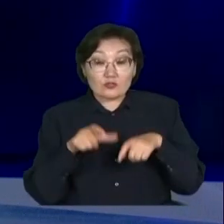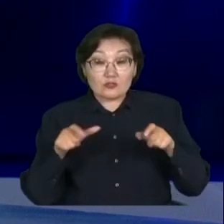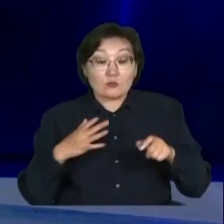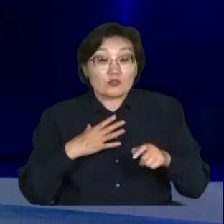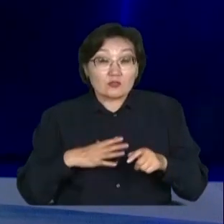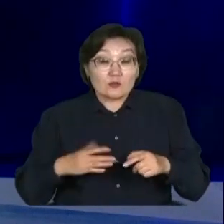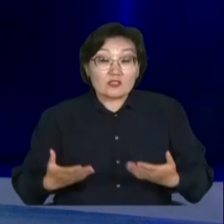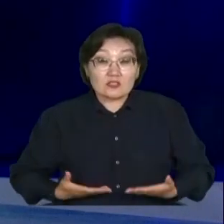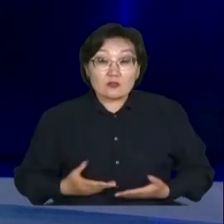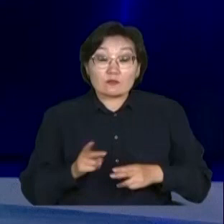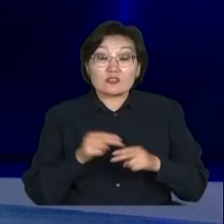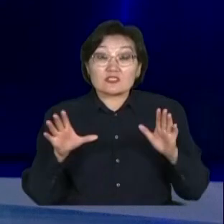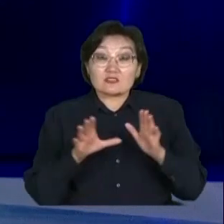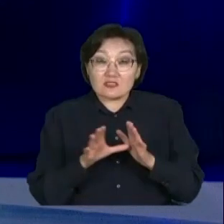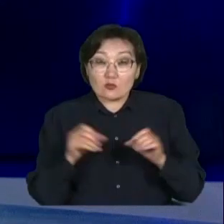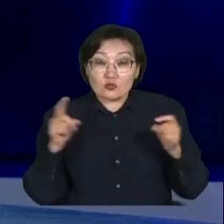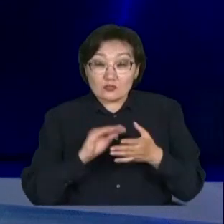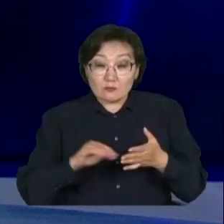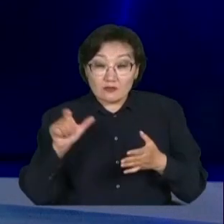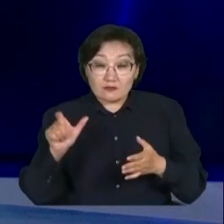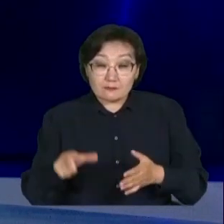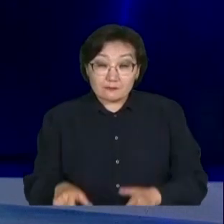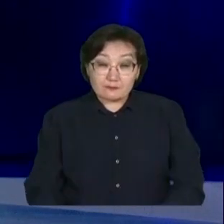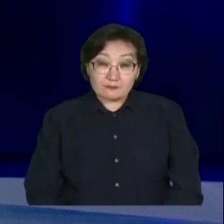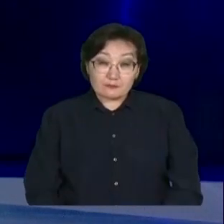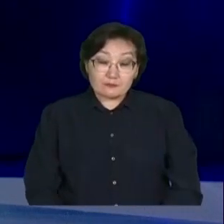приходится жить без света узнавала Мадина